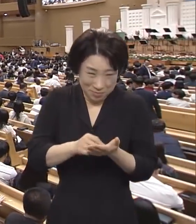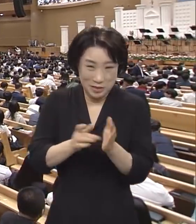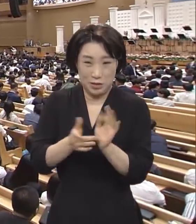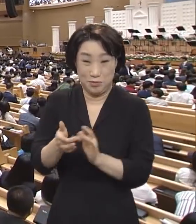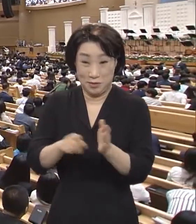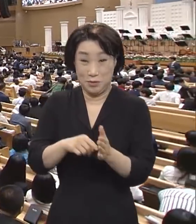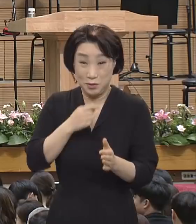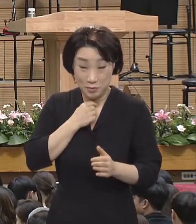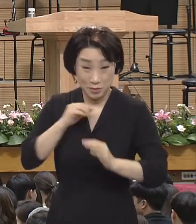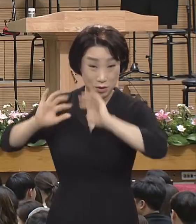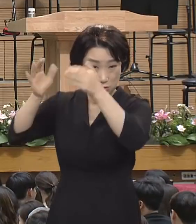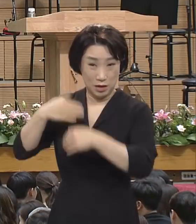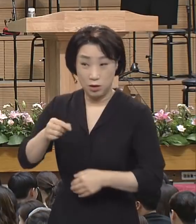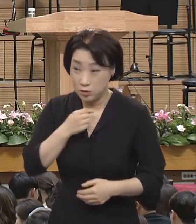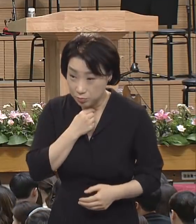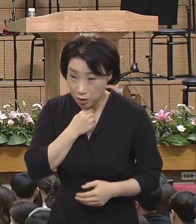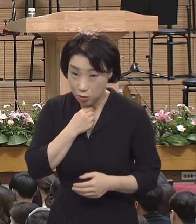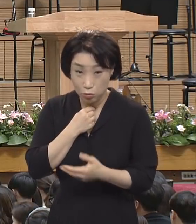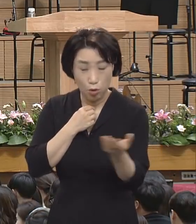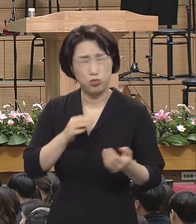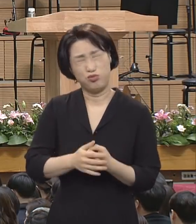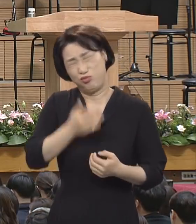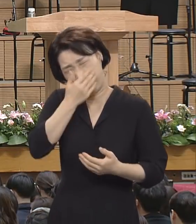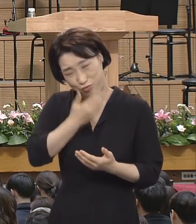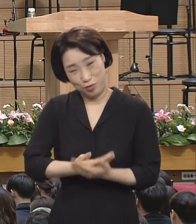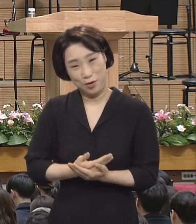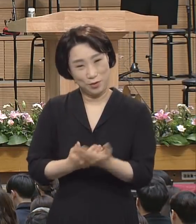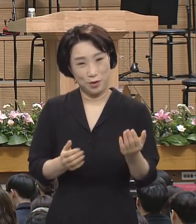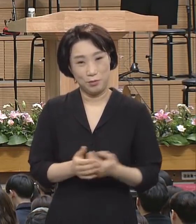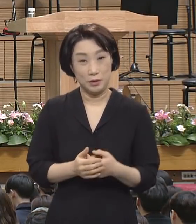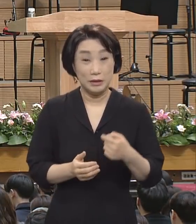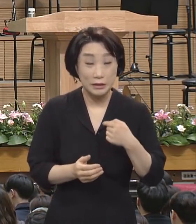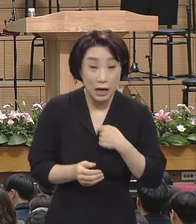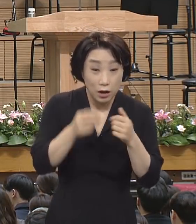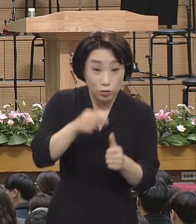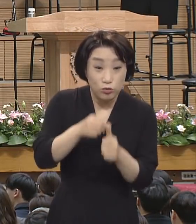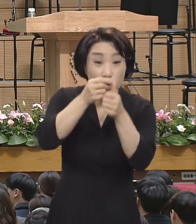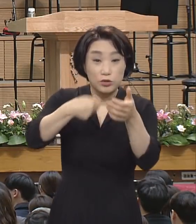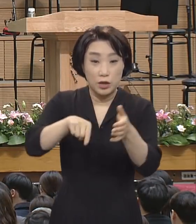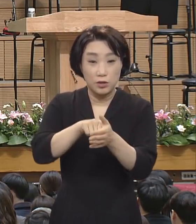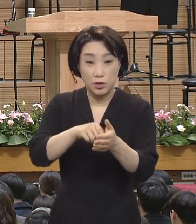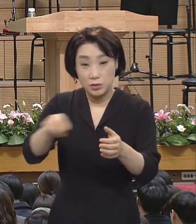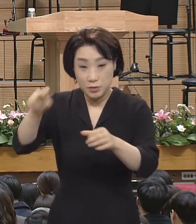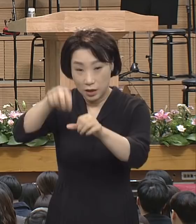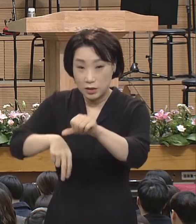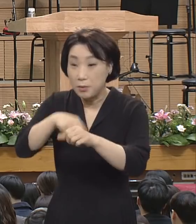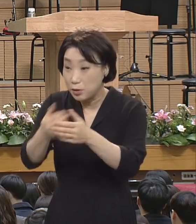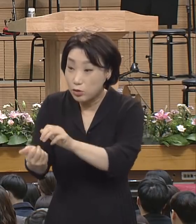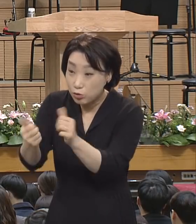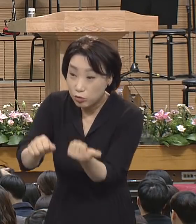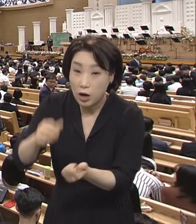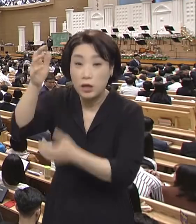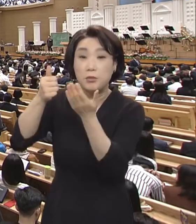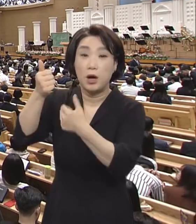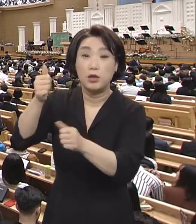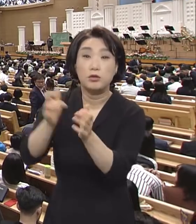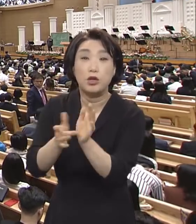이건 어마어마한 사건입니다 나를 살리려고 죽어주신 하나님의 아들 예수가